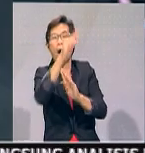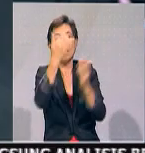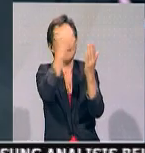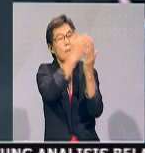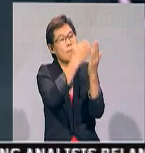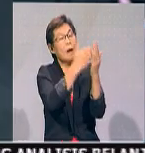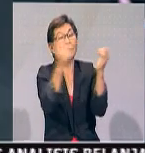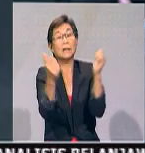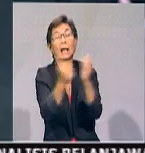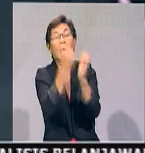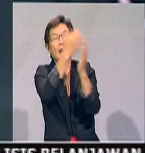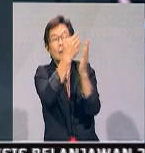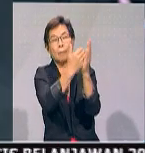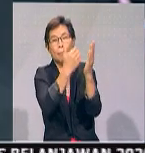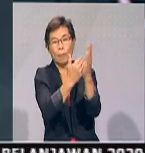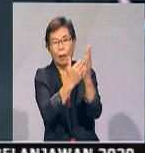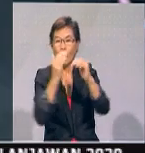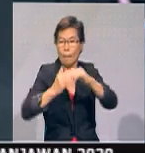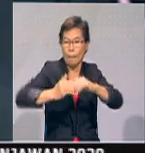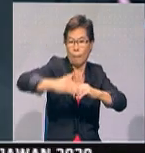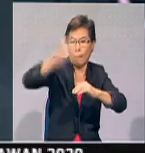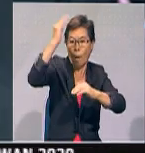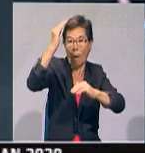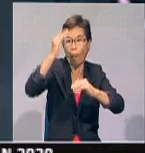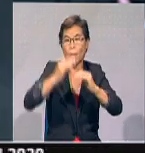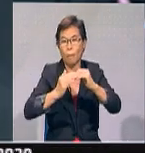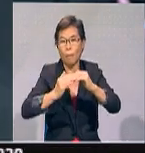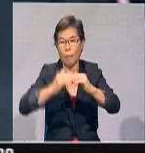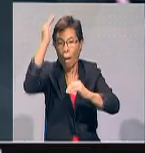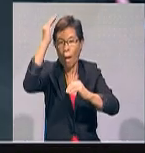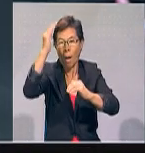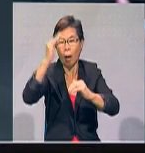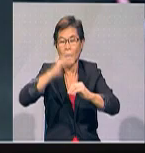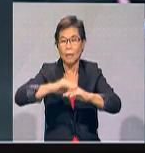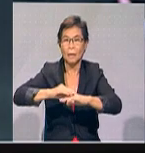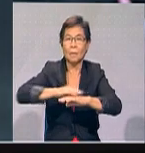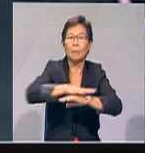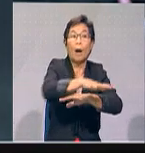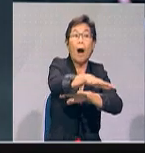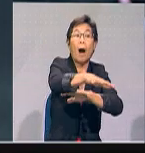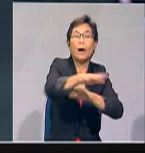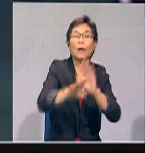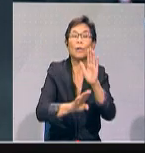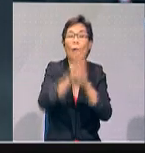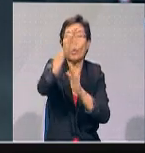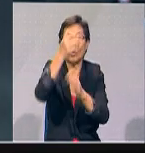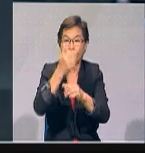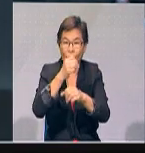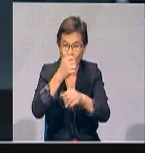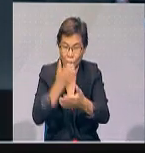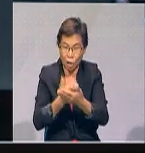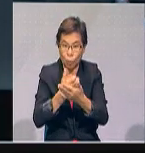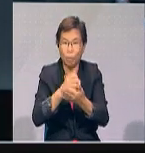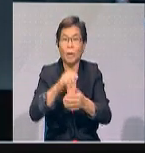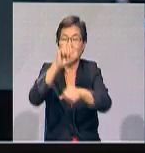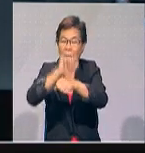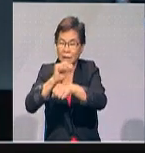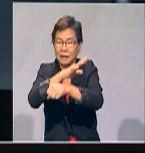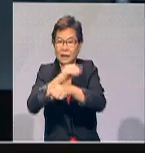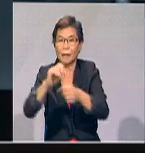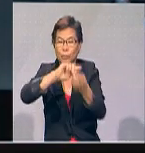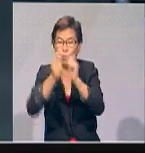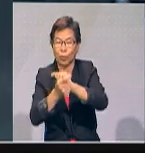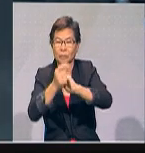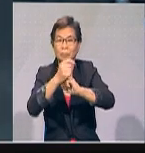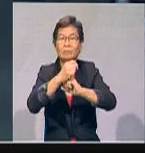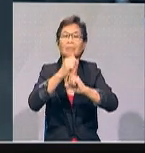langkah-langkah mengoptimumkan kesan pertumbuhan ekonomi, pewujudan kerja dan juga perubahan struktur. Semuanya